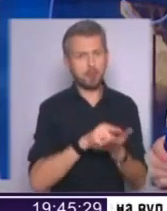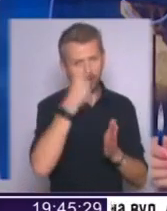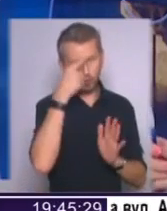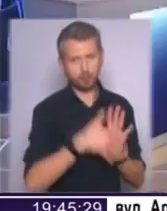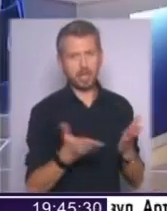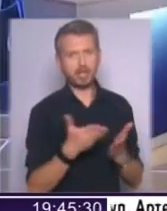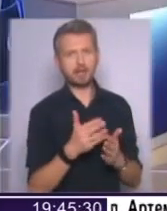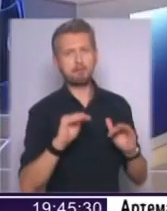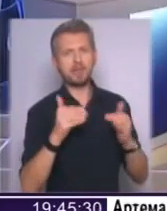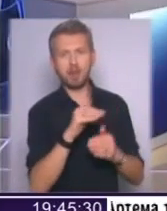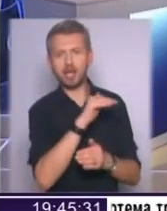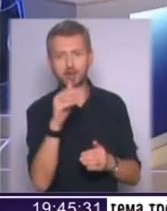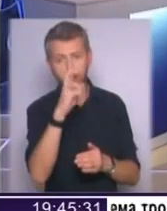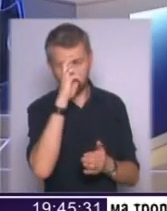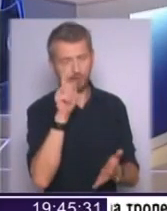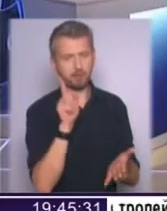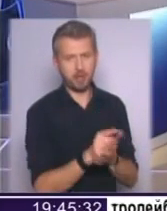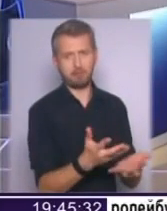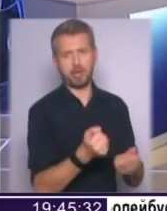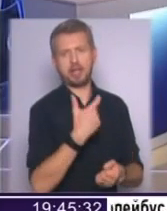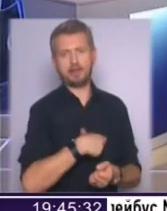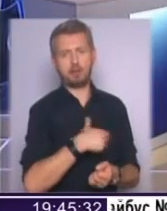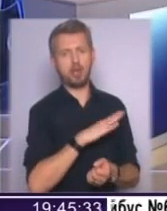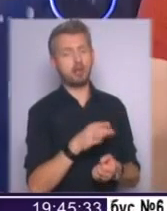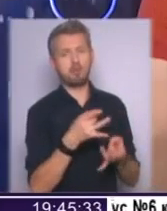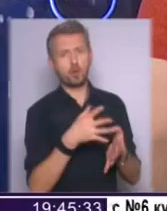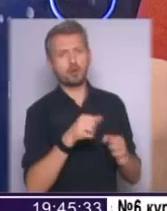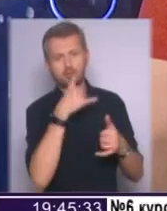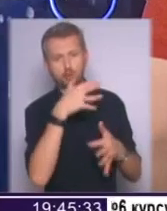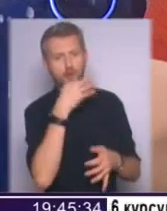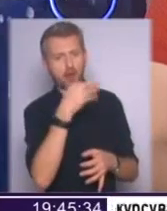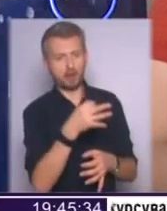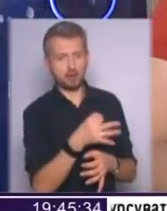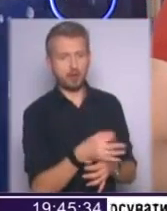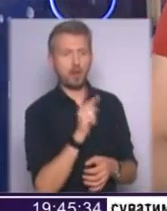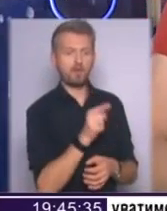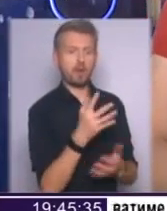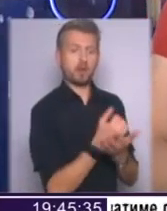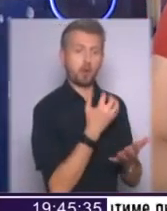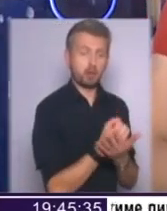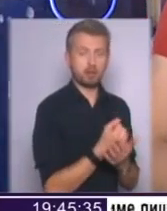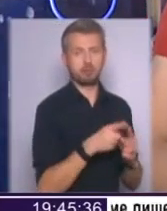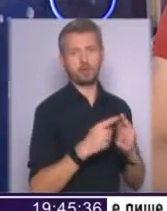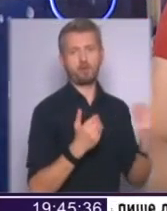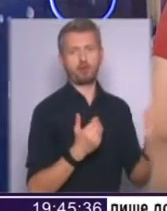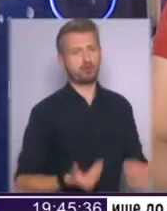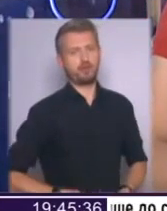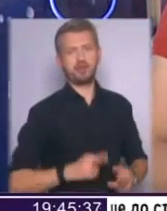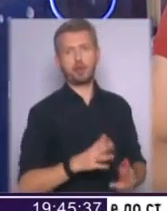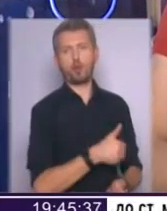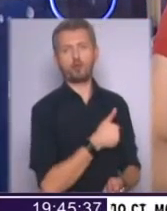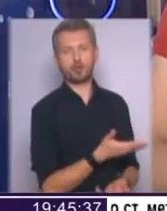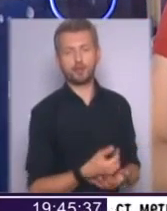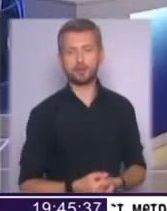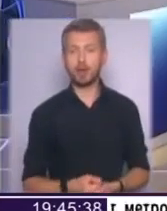рівень держава будь-якому випадку має брати на себе. Вона не може це просто сказати, от ви скільки заробили, стільки це ваше. Живіть як хочете. Добре,